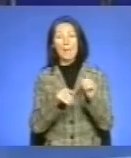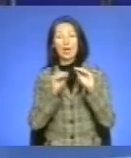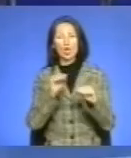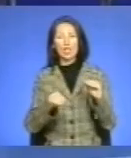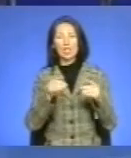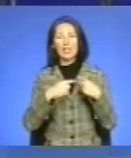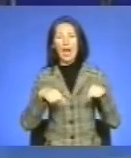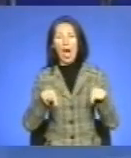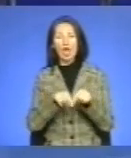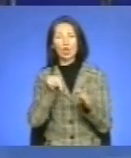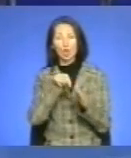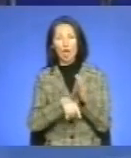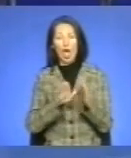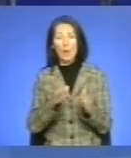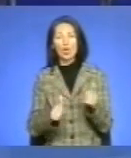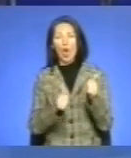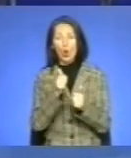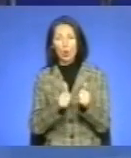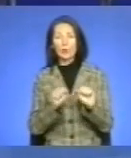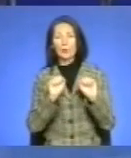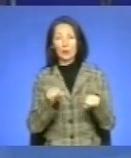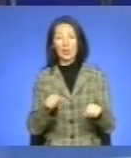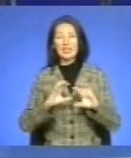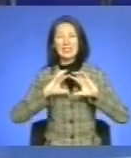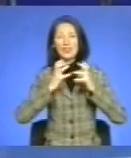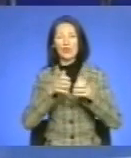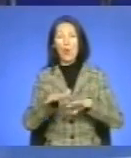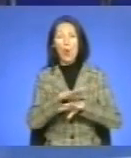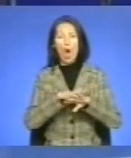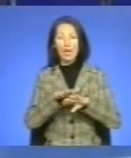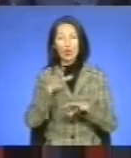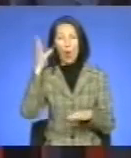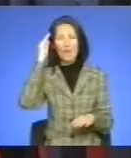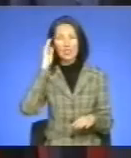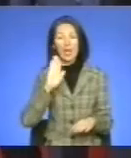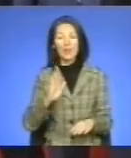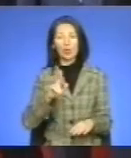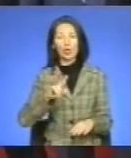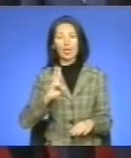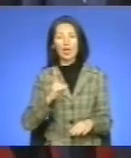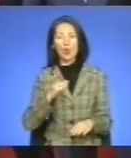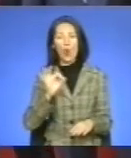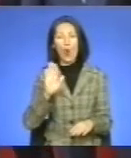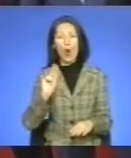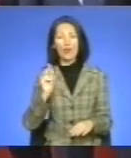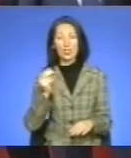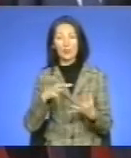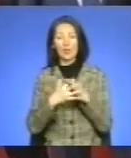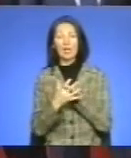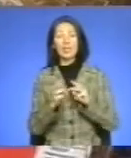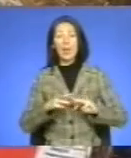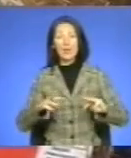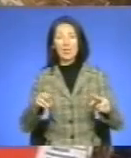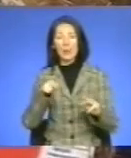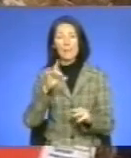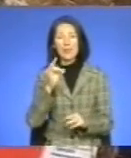означає бути конкурентно спроможними на світовому ринку, вважає Віктор Янукович. Аграрний міністр Микола Присяжнюк розказав та